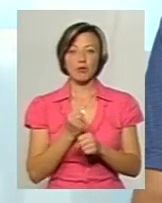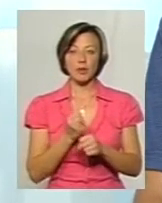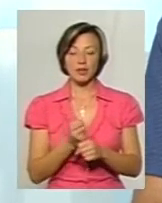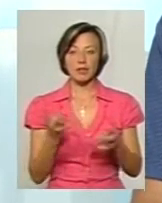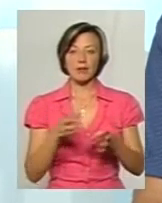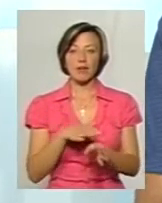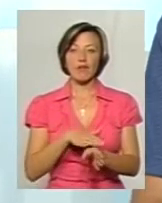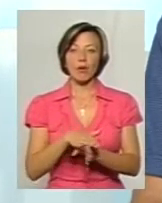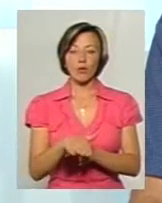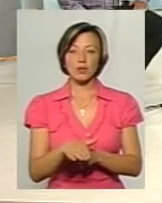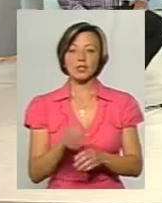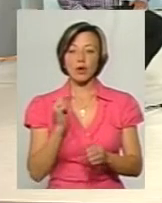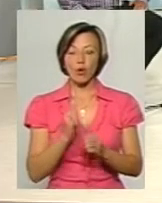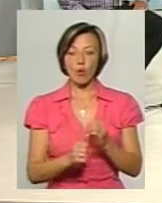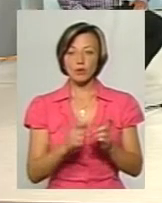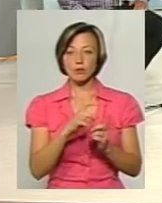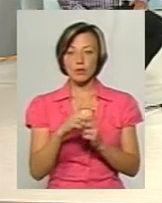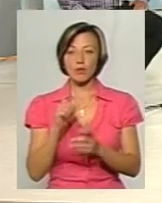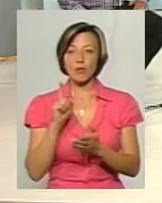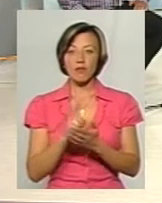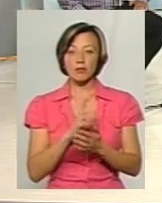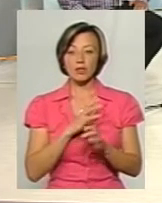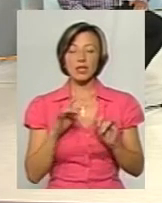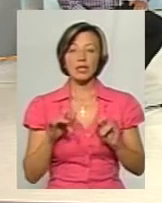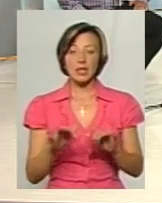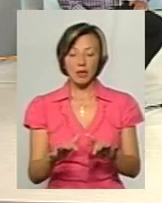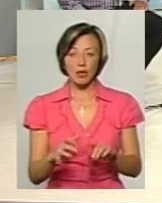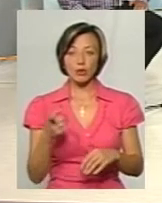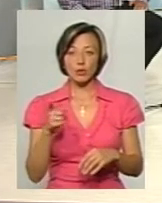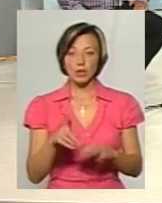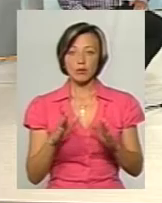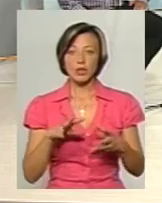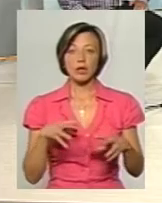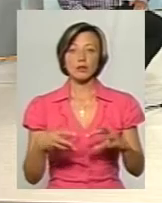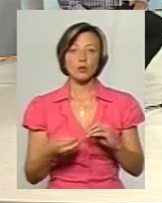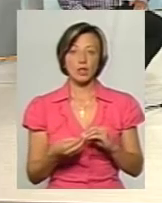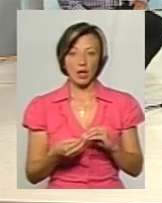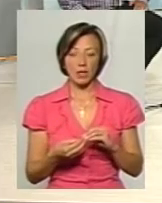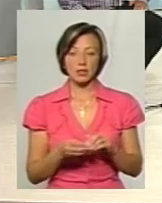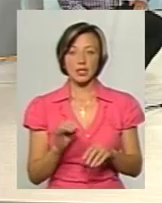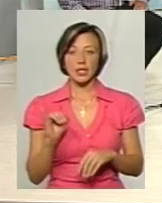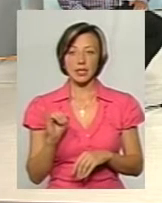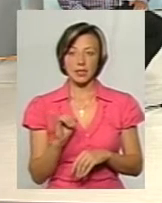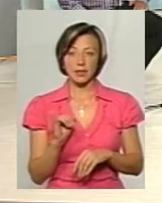треба виконувати. За кожним словом повинно стояти діло. Тоді буде результат. І